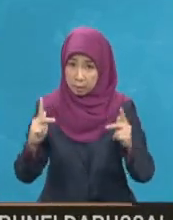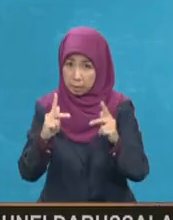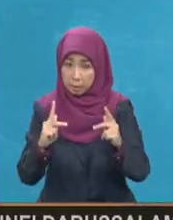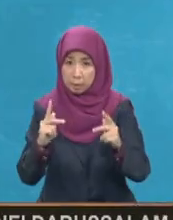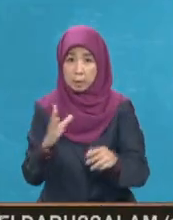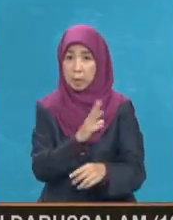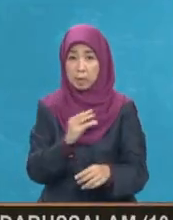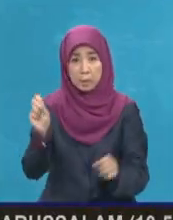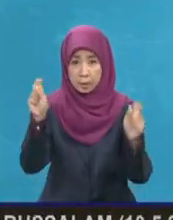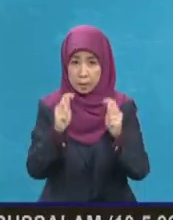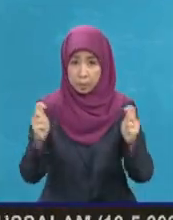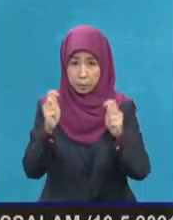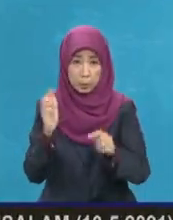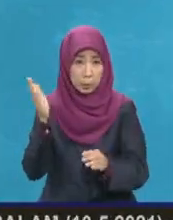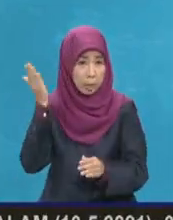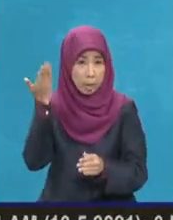dan Sabtu lalu